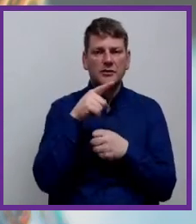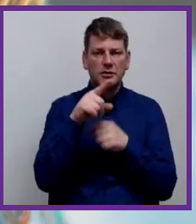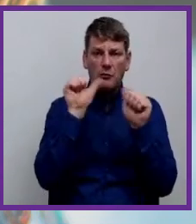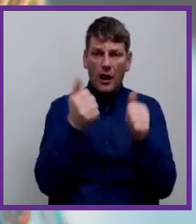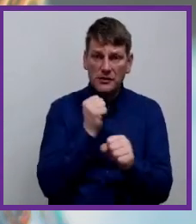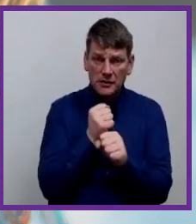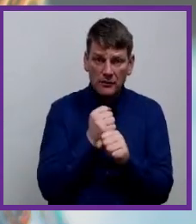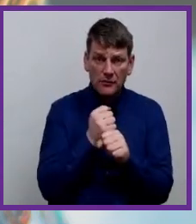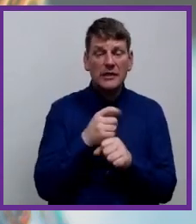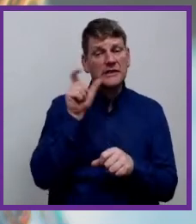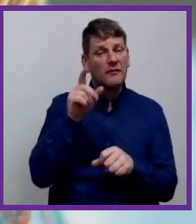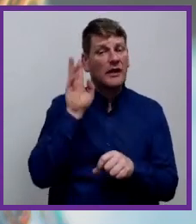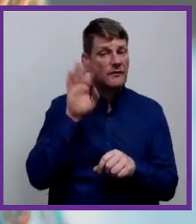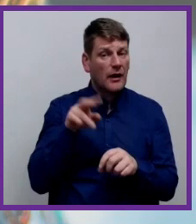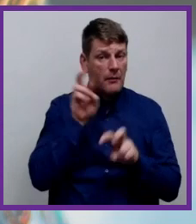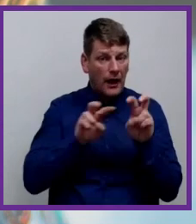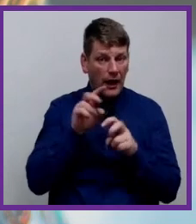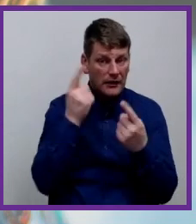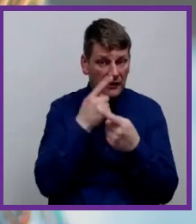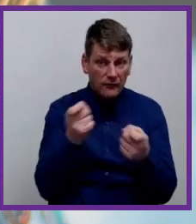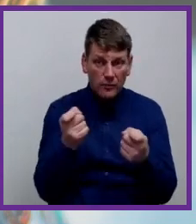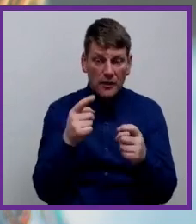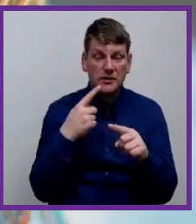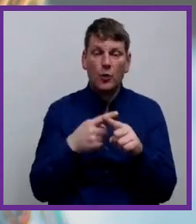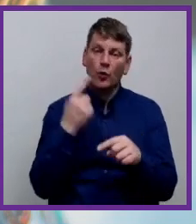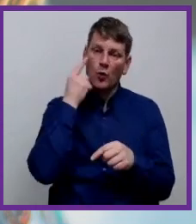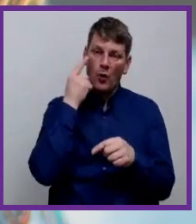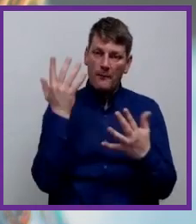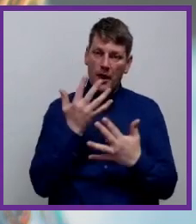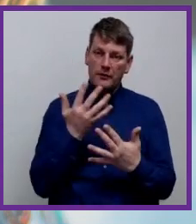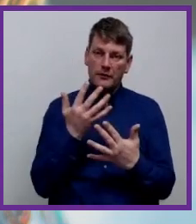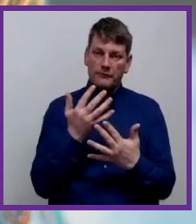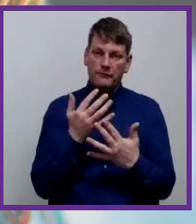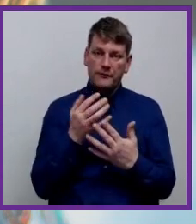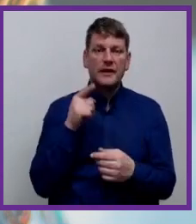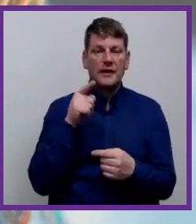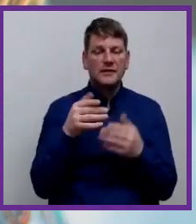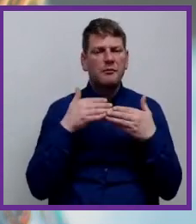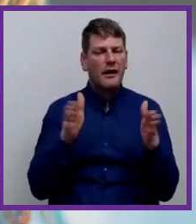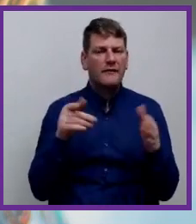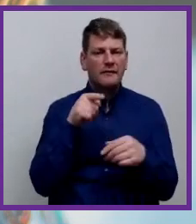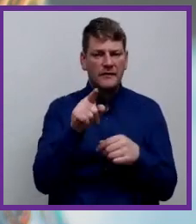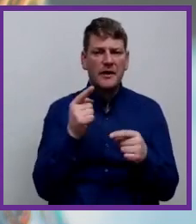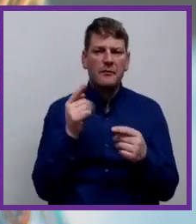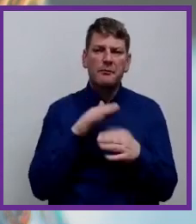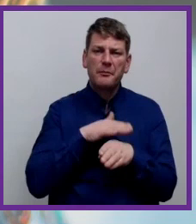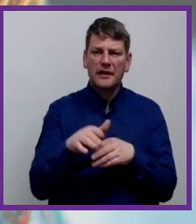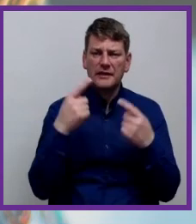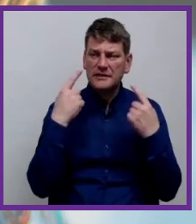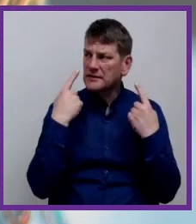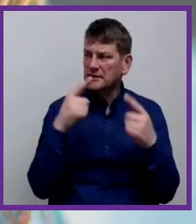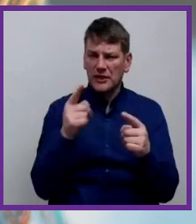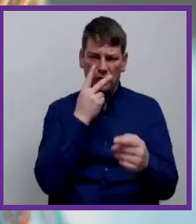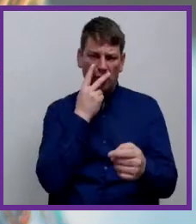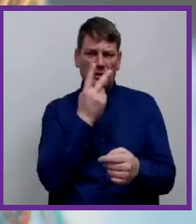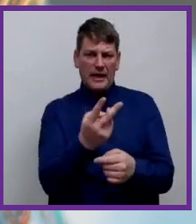cilvēks ir meklēt informāciju un tad domāt. Un tas paver viņam pilnīgi citu tādu prizmu, caur kuru